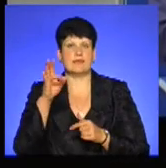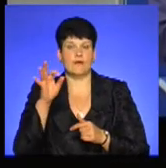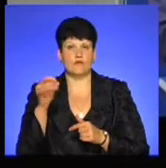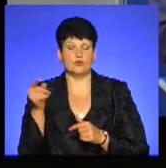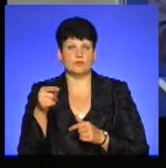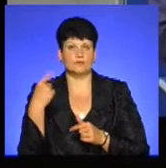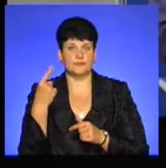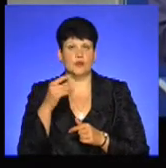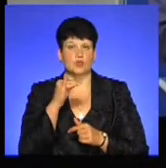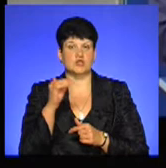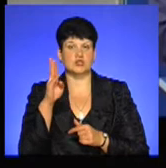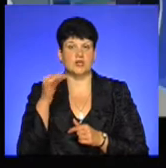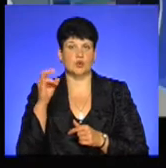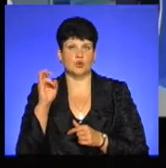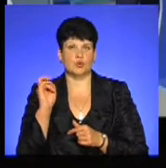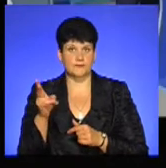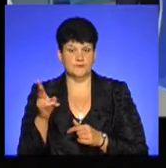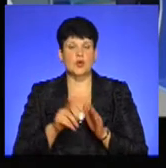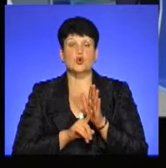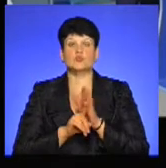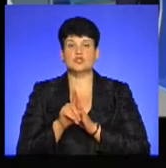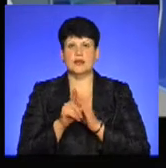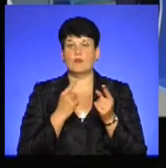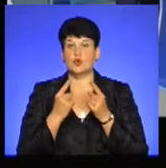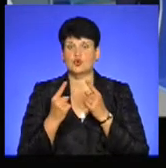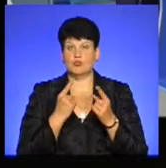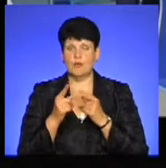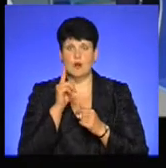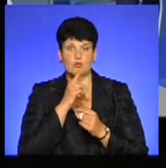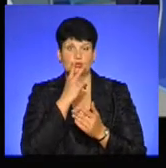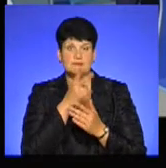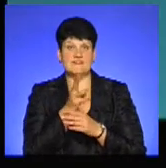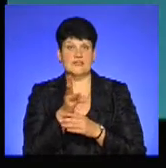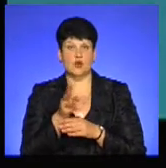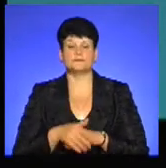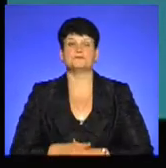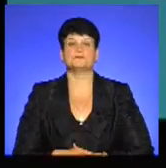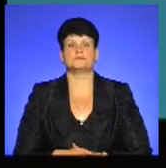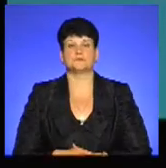Юрій Шейнюк. Розпочнемо розмову за мить, а поки переглянемо відеоматеріал.